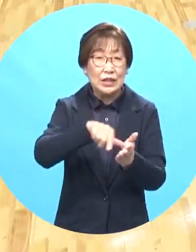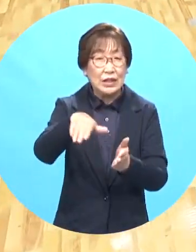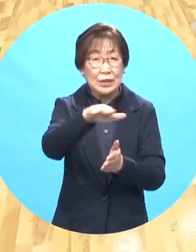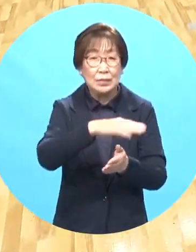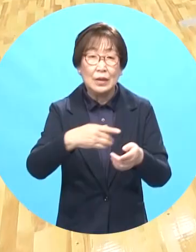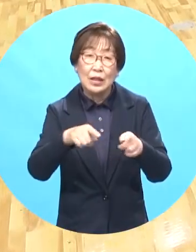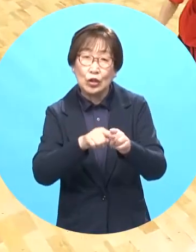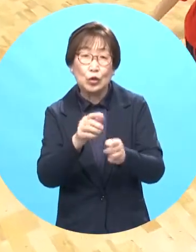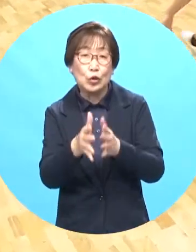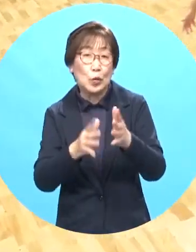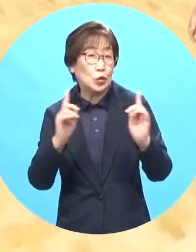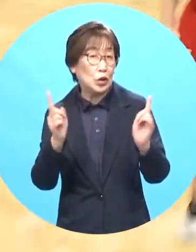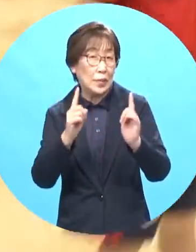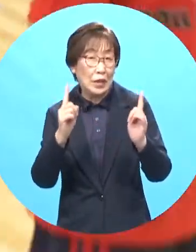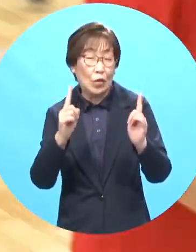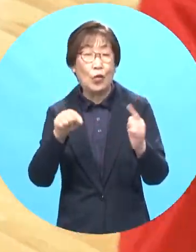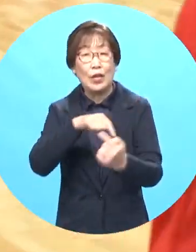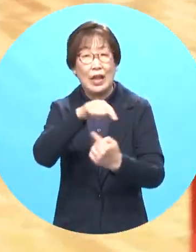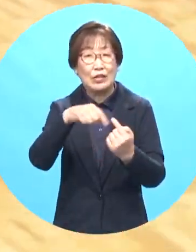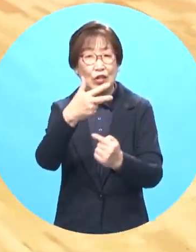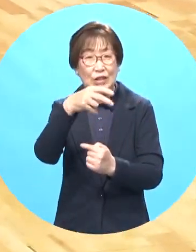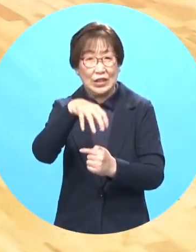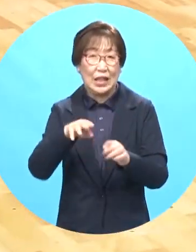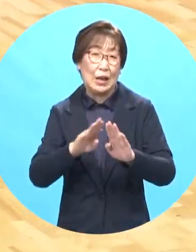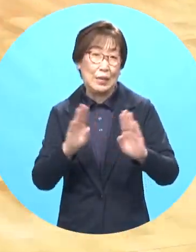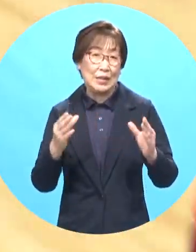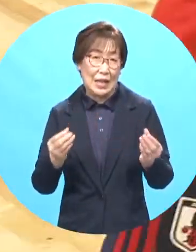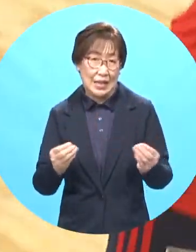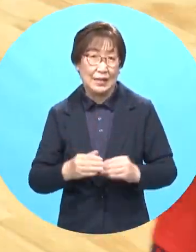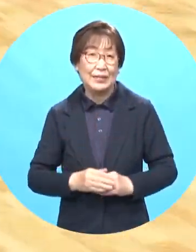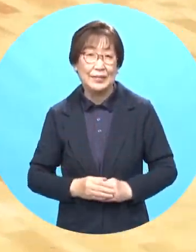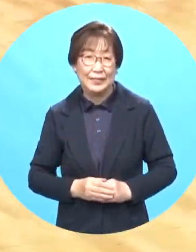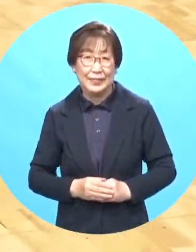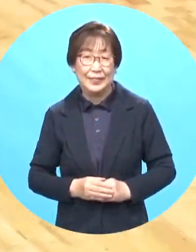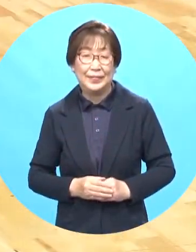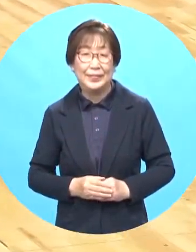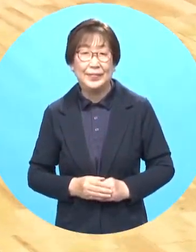型のスポーツイベントが鳴門市で開かれました。